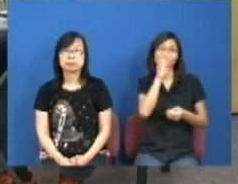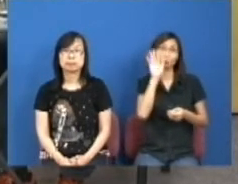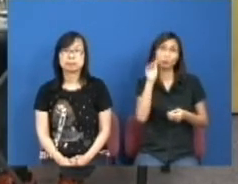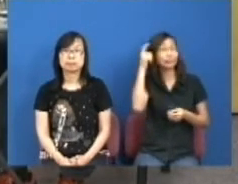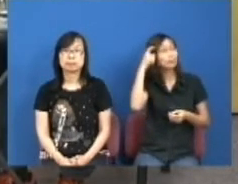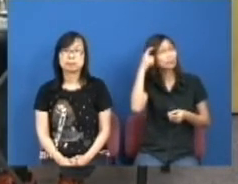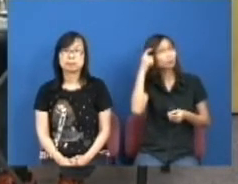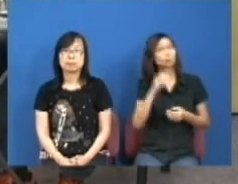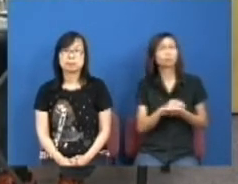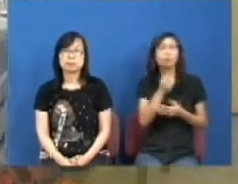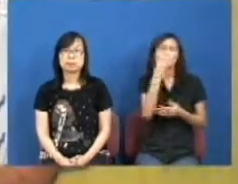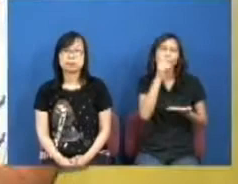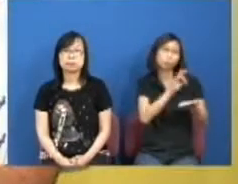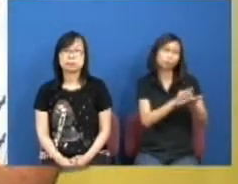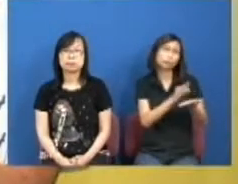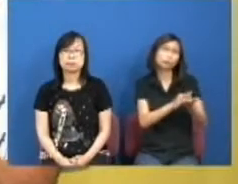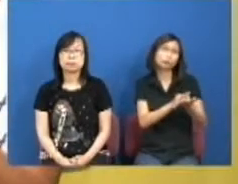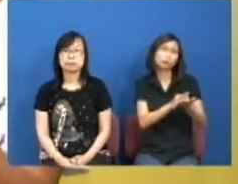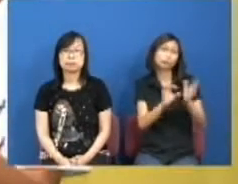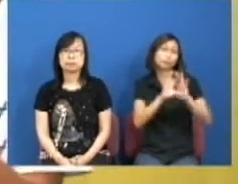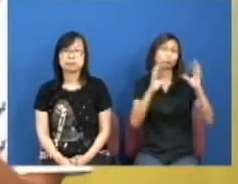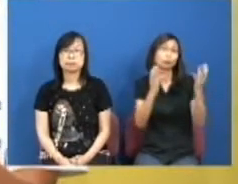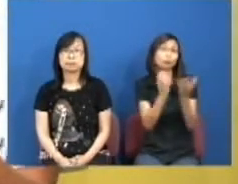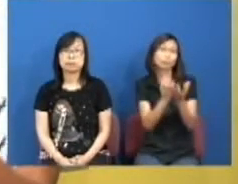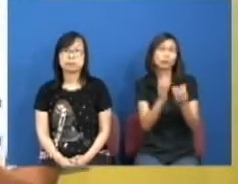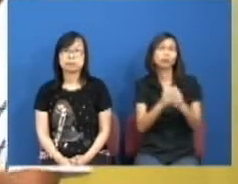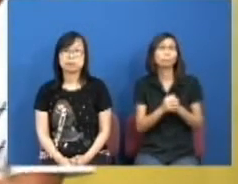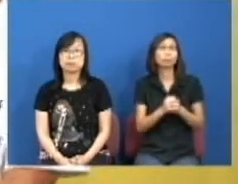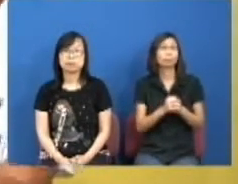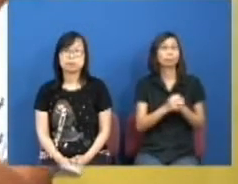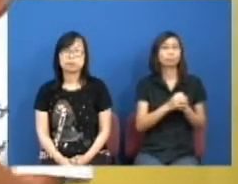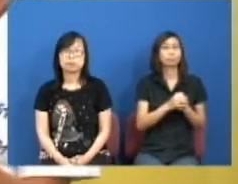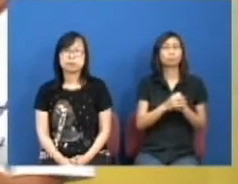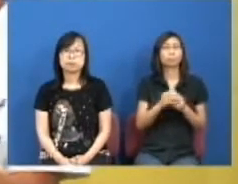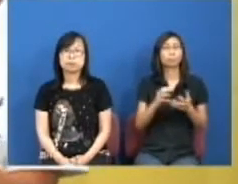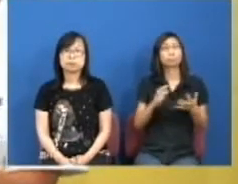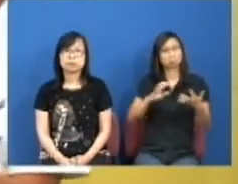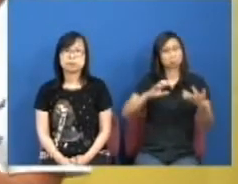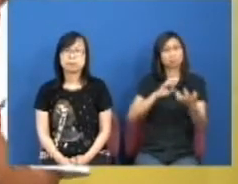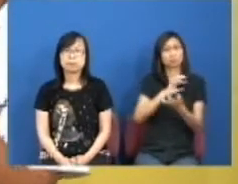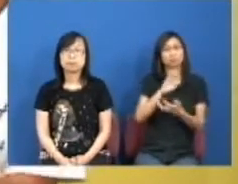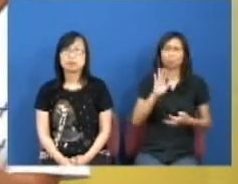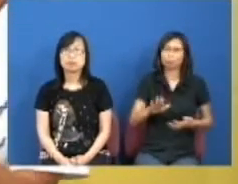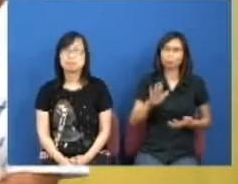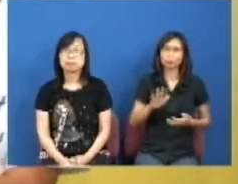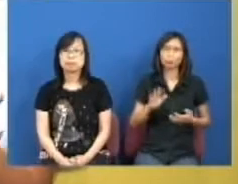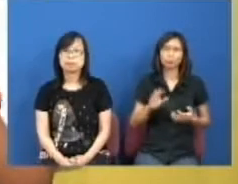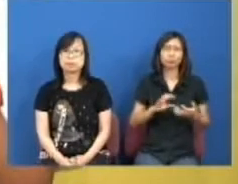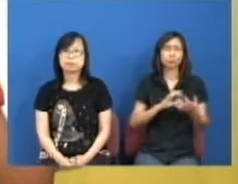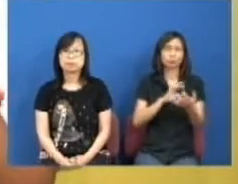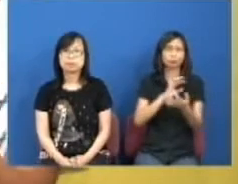係地區組織啦，咁俾人搞幾搞咧，基本上已經過入邊。我諗好少